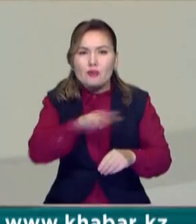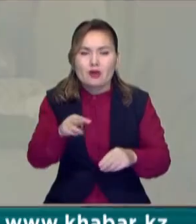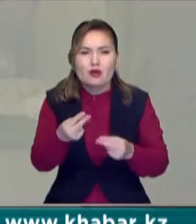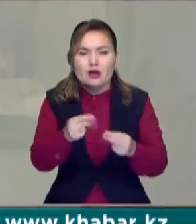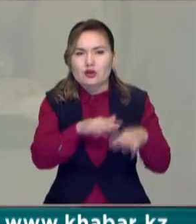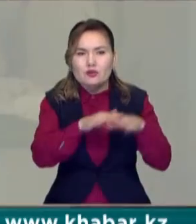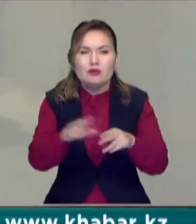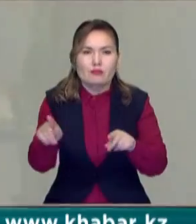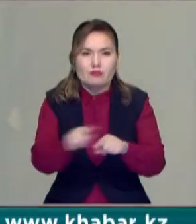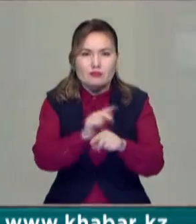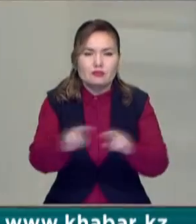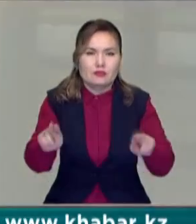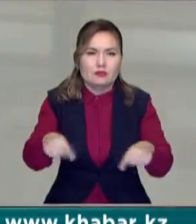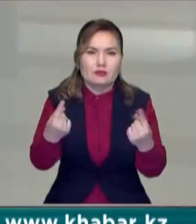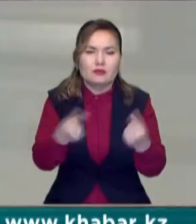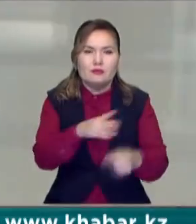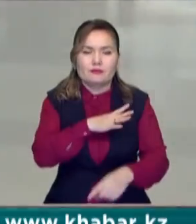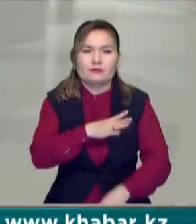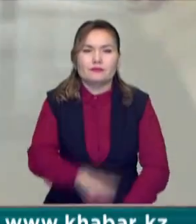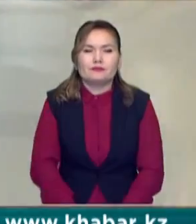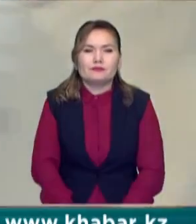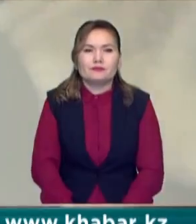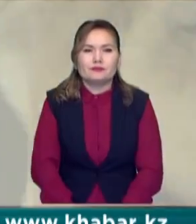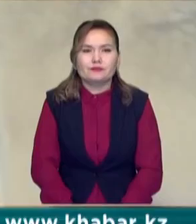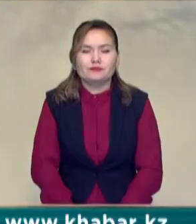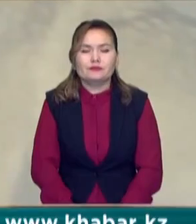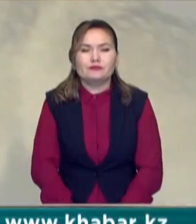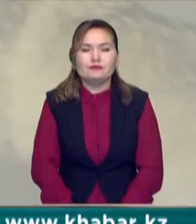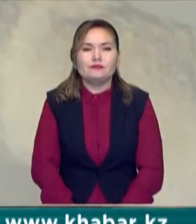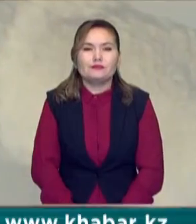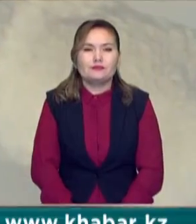жұмсалған. Қарлығаш Қасиетова, Марат Игіліков, Алексей Аминицкий, хабар Павлодардан.